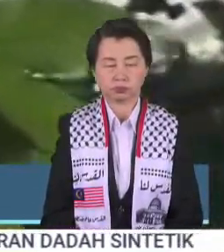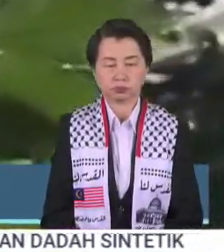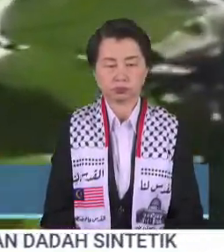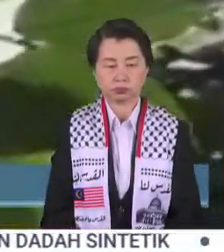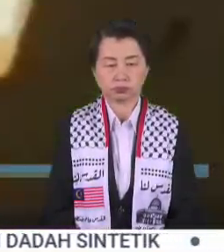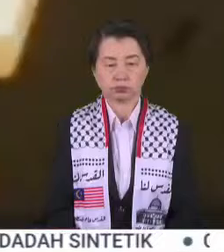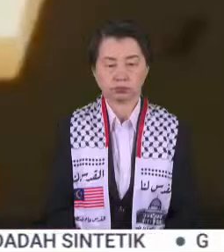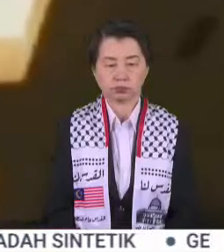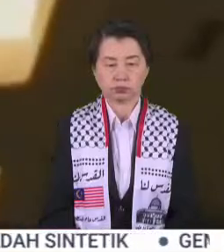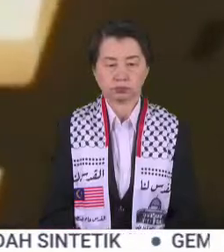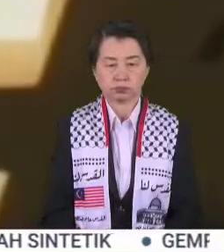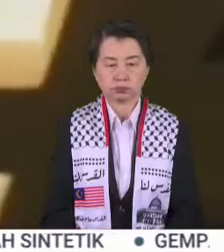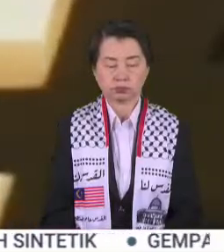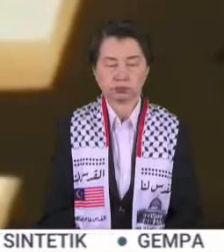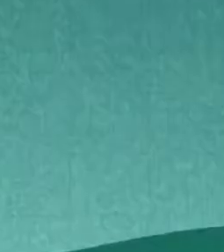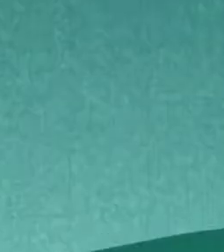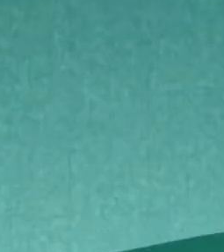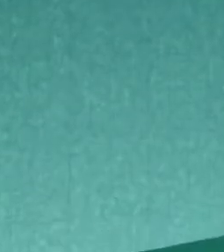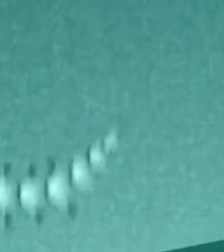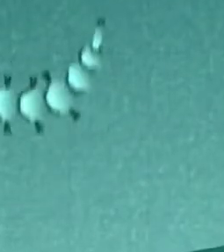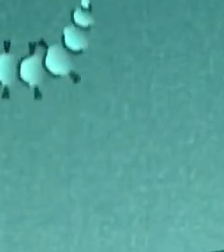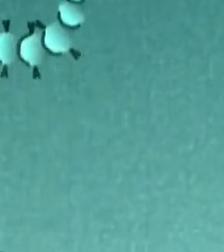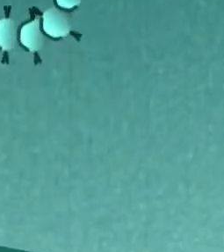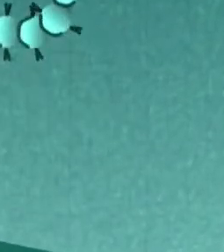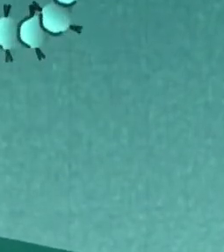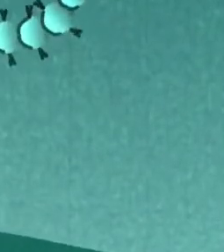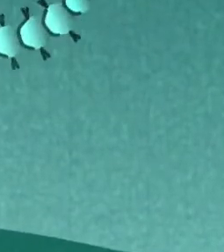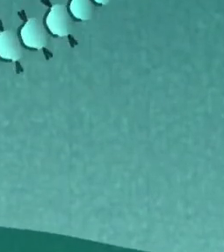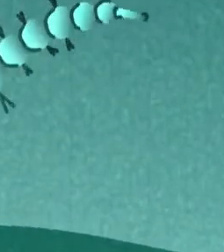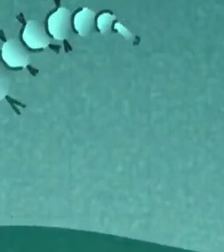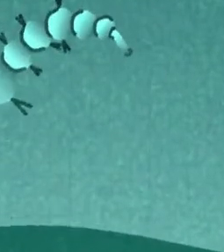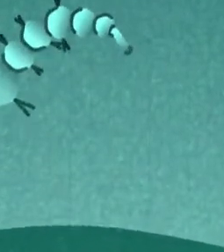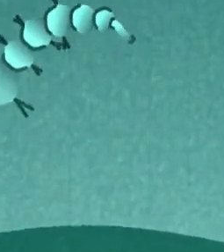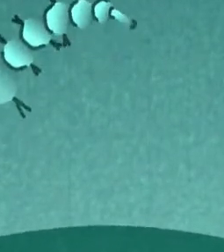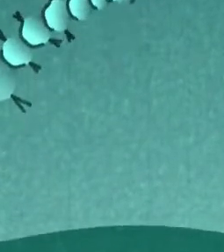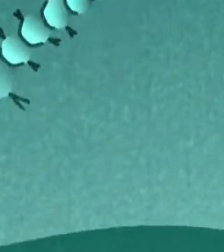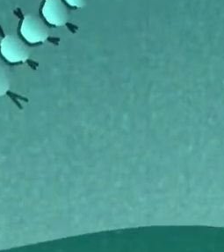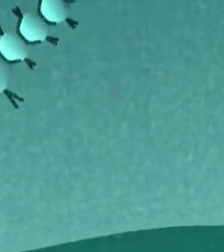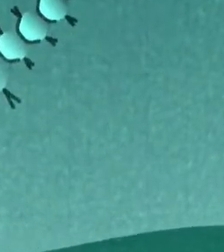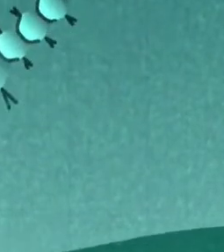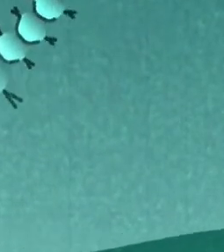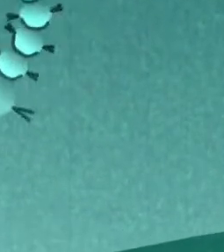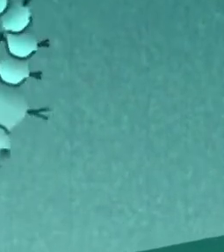We'll be right back.